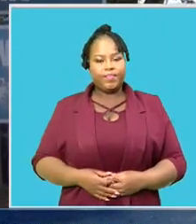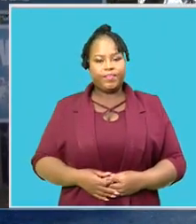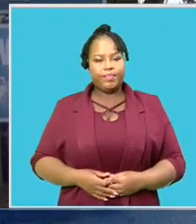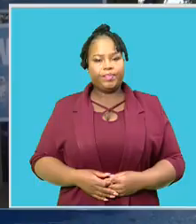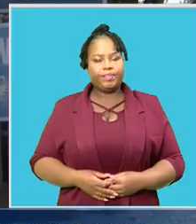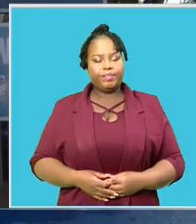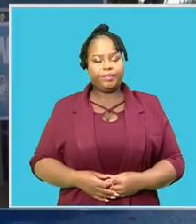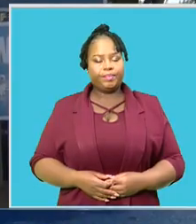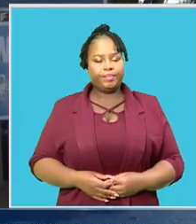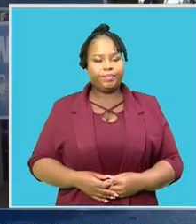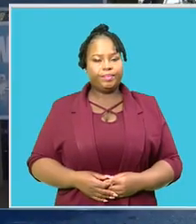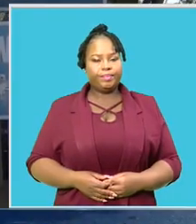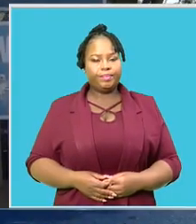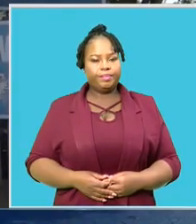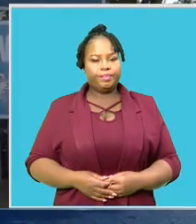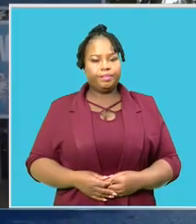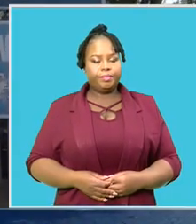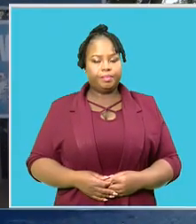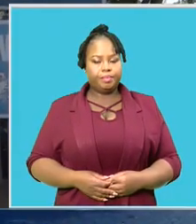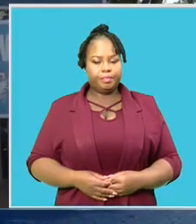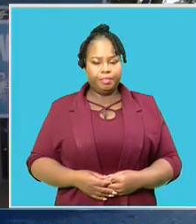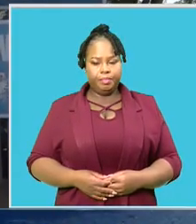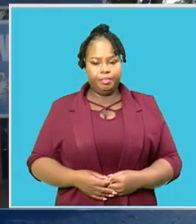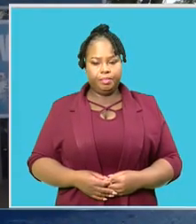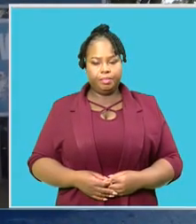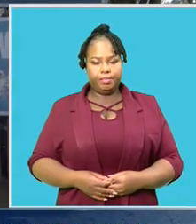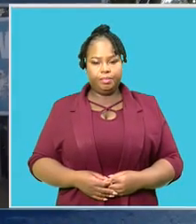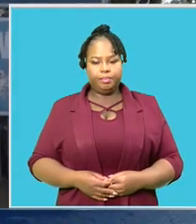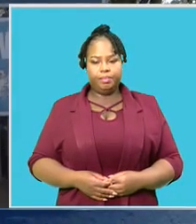Ezindabeni zeSoweto TV, nginokulunga Mthembu ngiseZola.